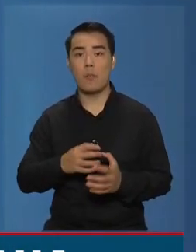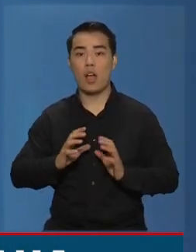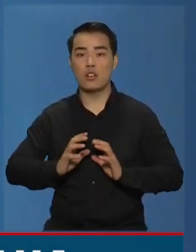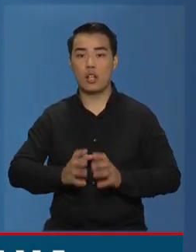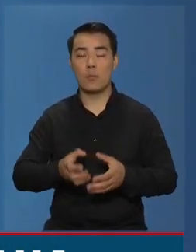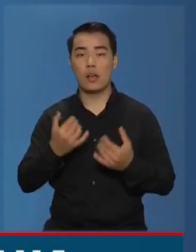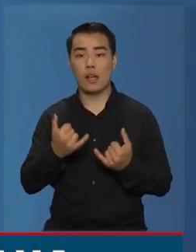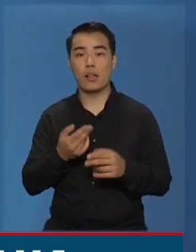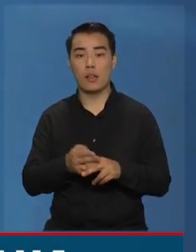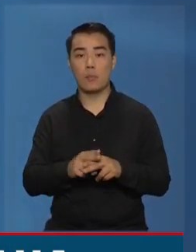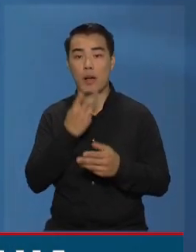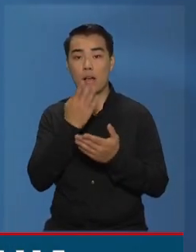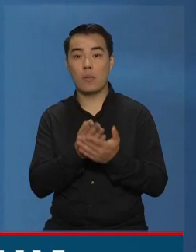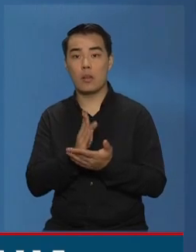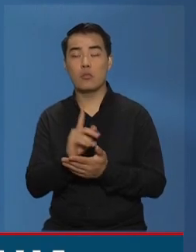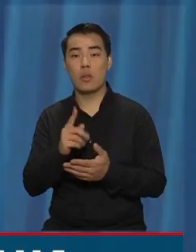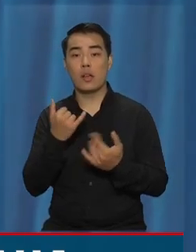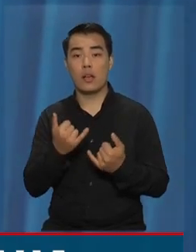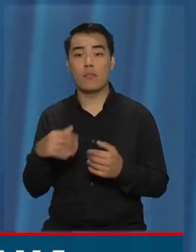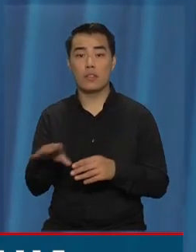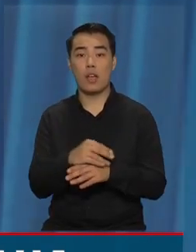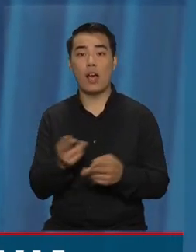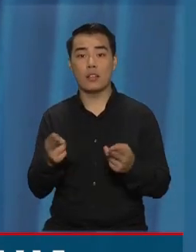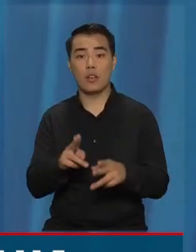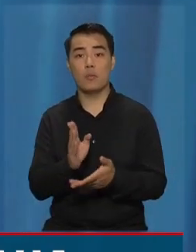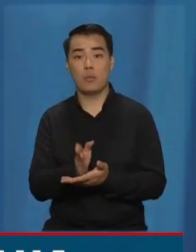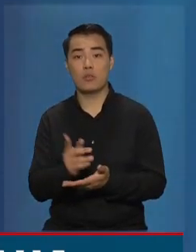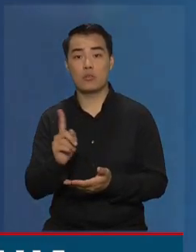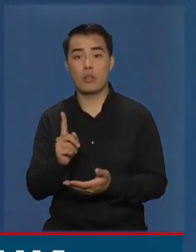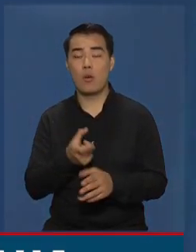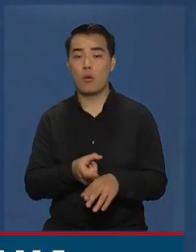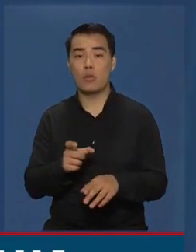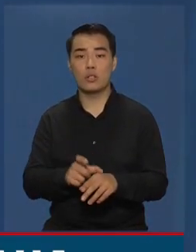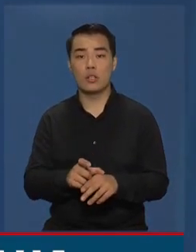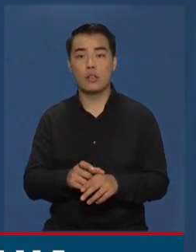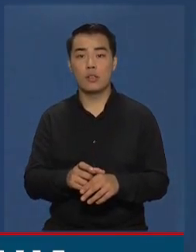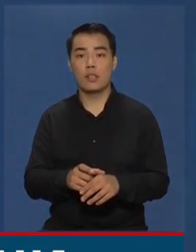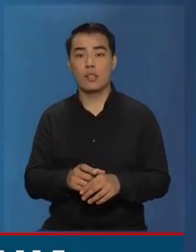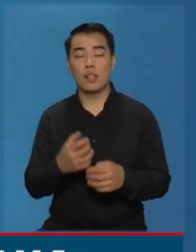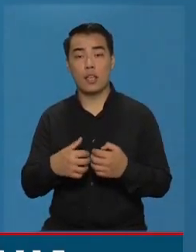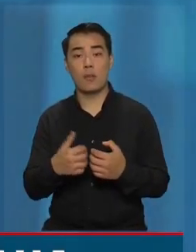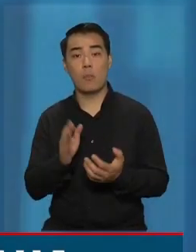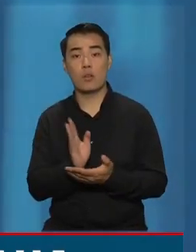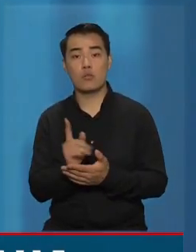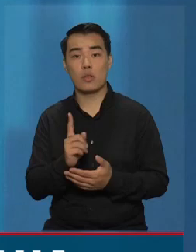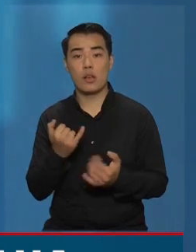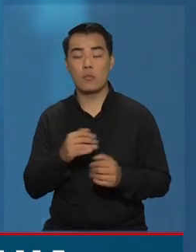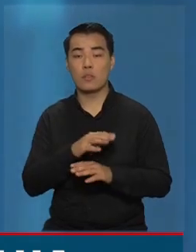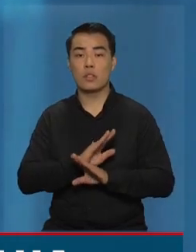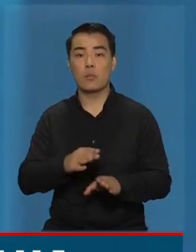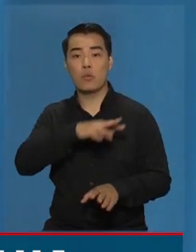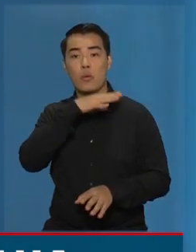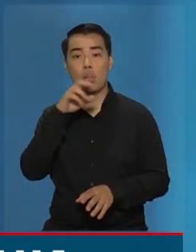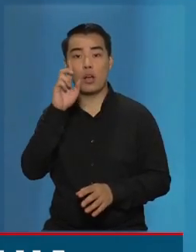масштабные, весомые инициативы. Но при всем при этом мы остаемся очень нейтральны, что удается немногим